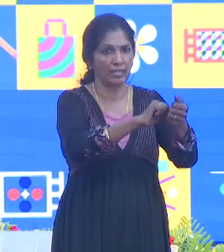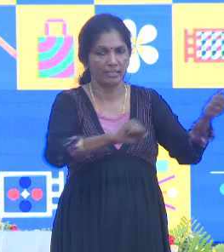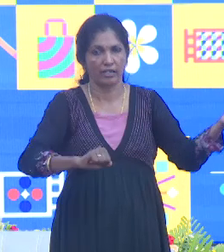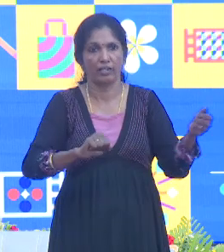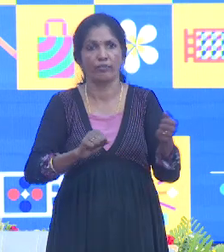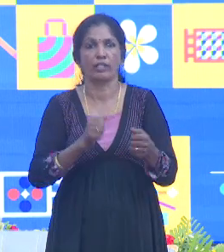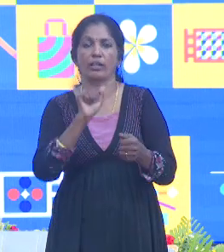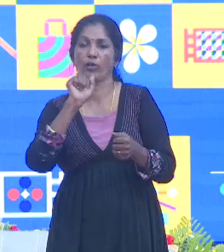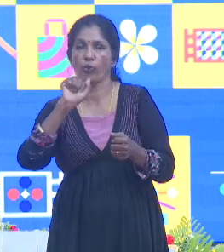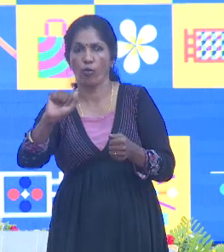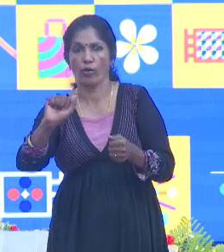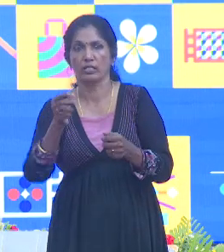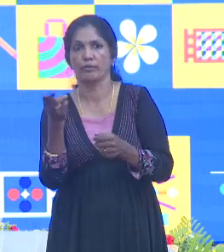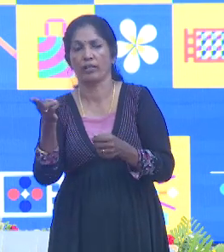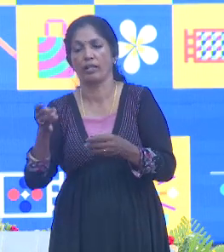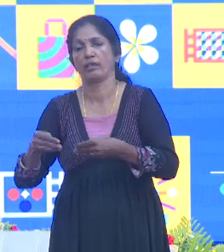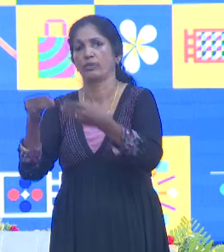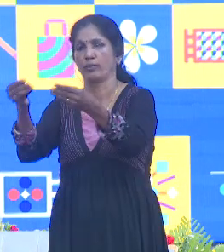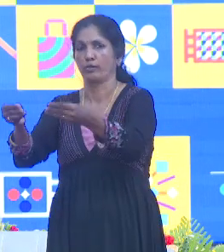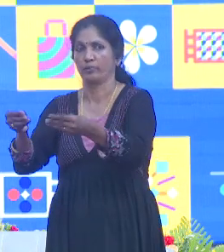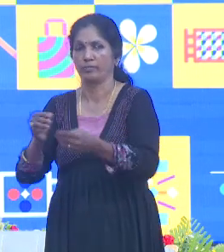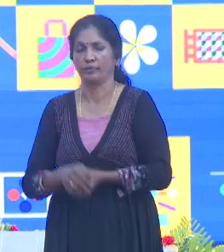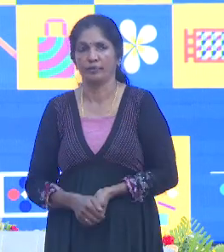എന്നതാണ് ആ നിയമത്തിൻ്റെ ഏറ്റവും വലിയ പ്രത്യേകത.